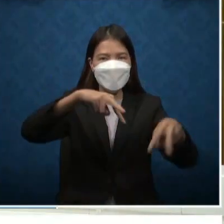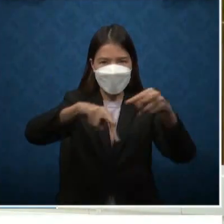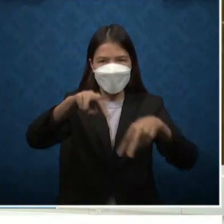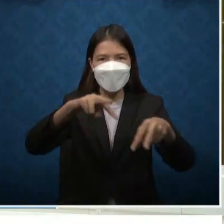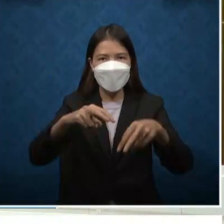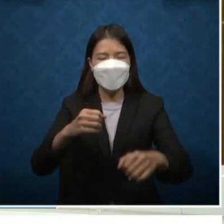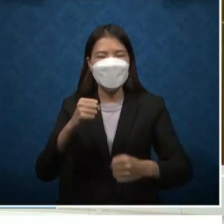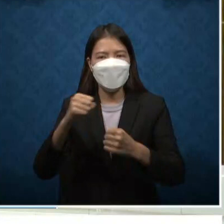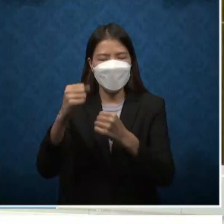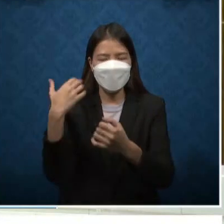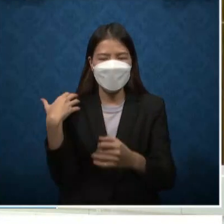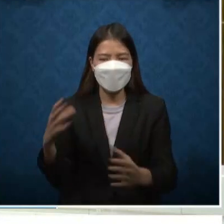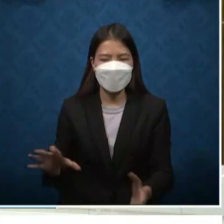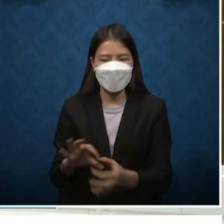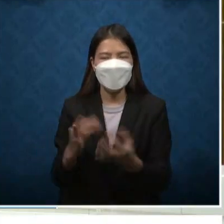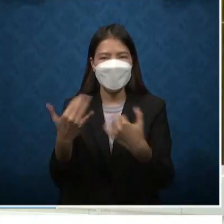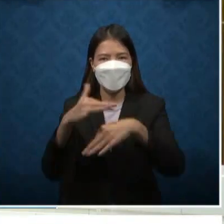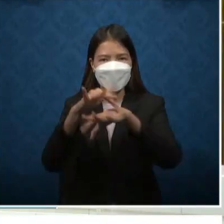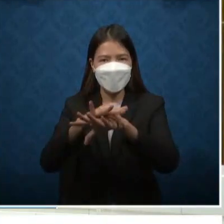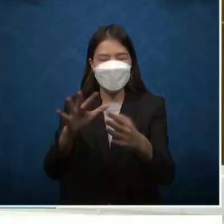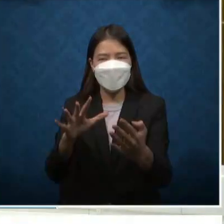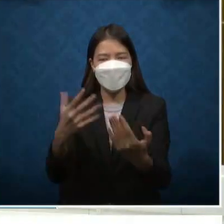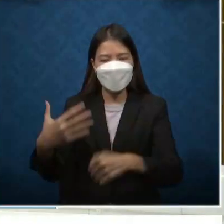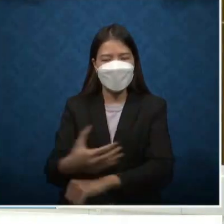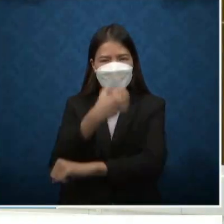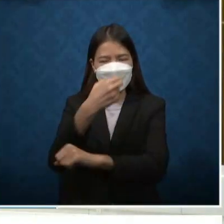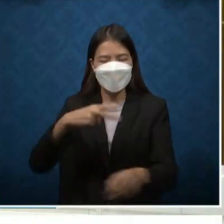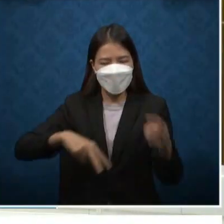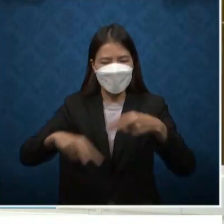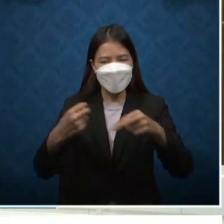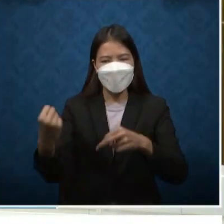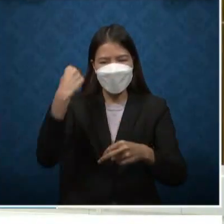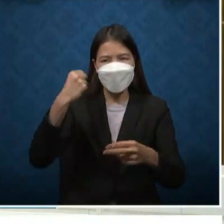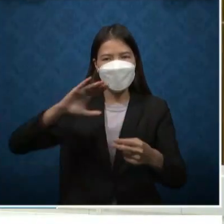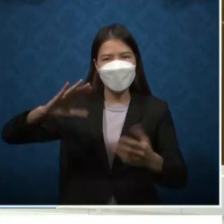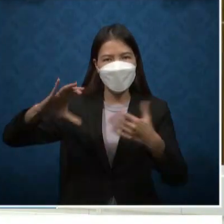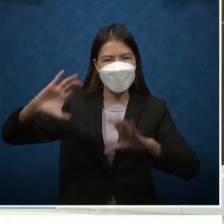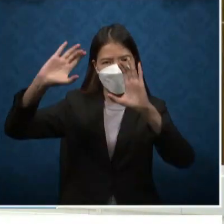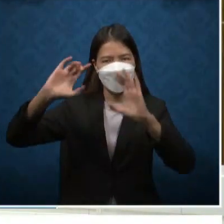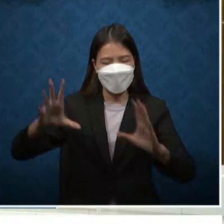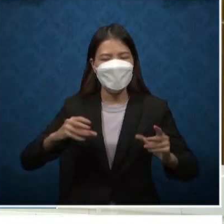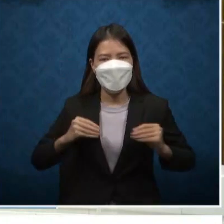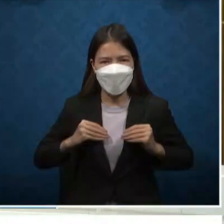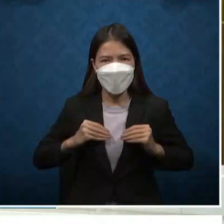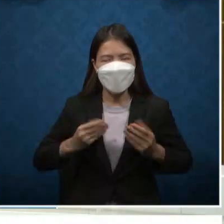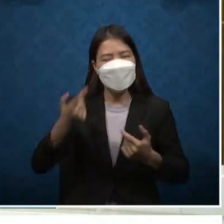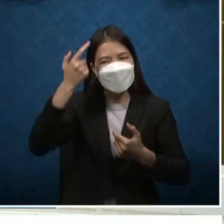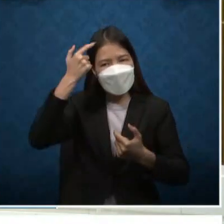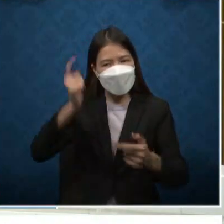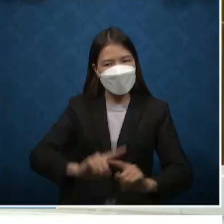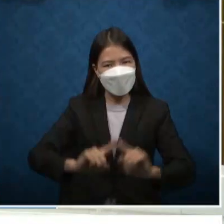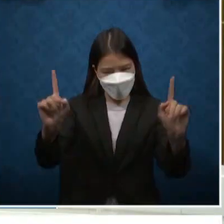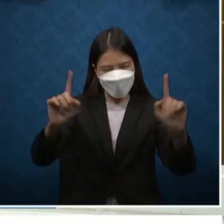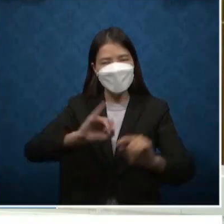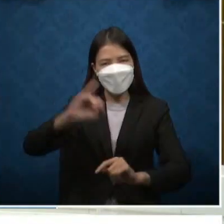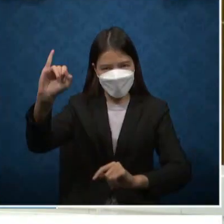นำเินกจกรรมทางการเมือง รวมตลอดทั้การตัวสอบการใช้อำนาจรัดรจักยอมรับในความเห็นทางการเมืองโดยสช